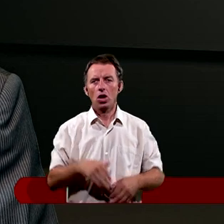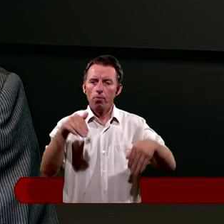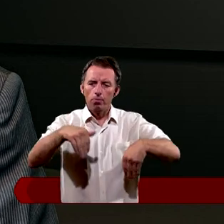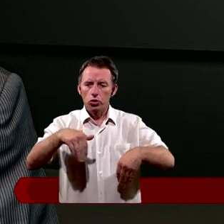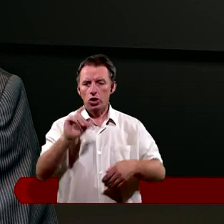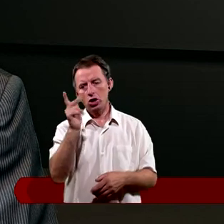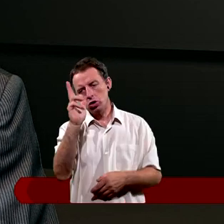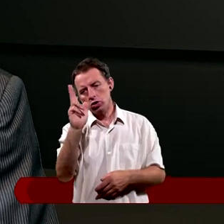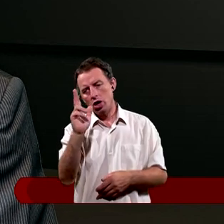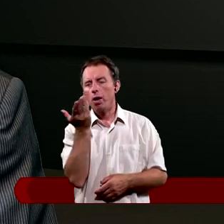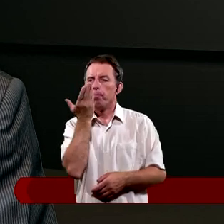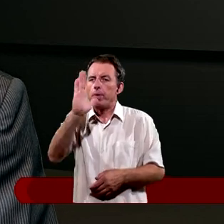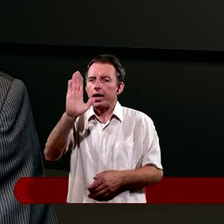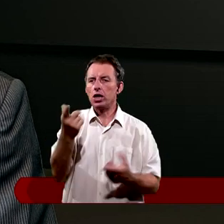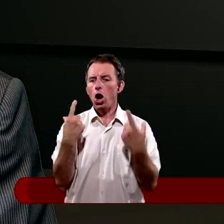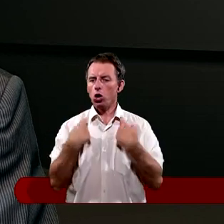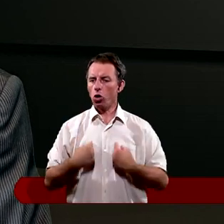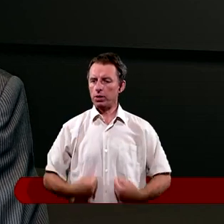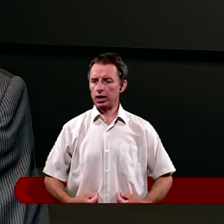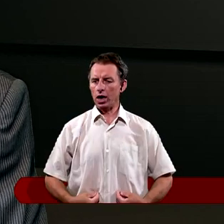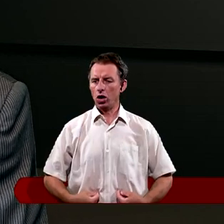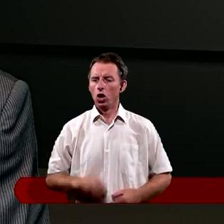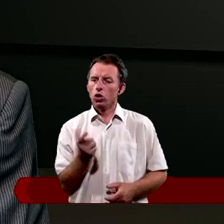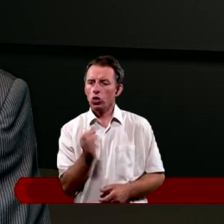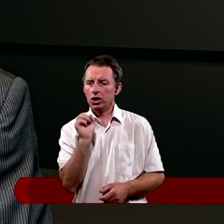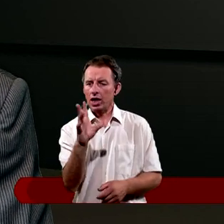może coś bardziej osobistego. I coś